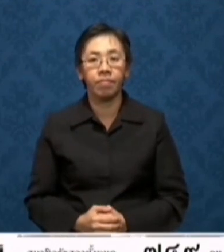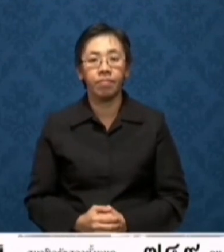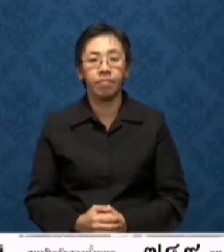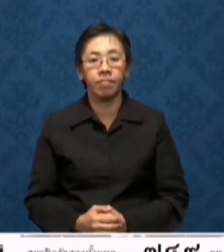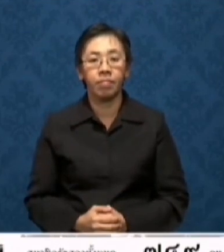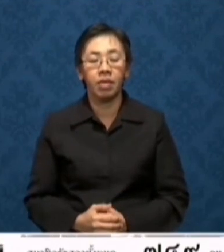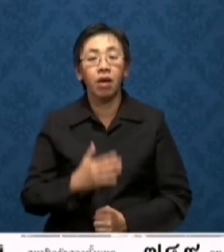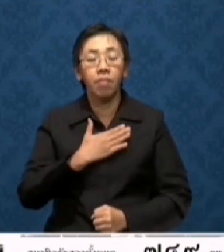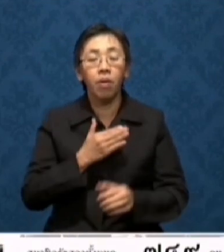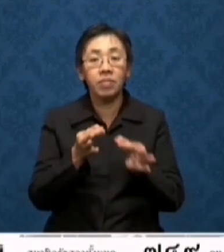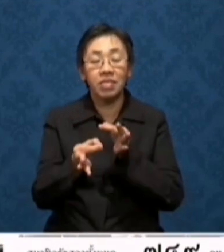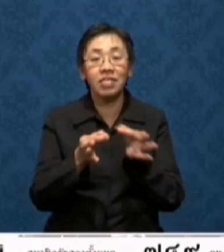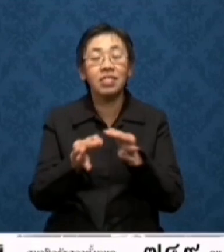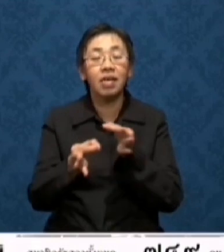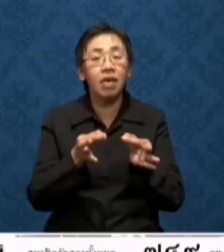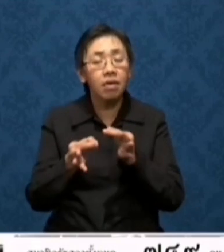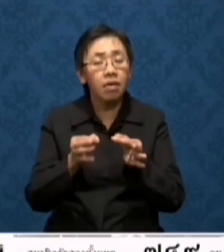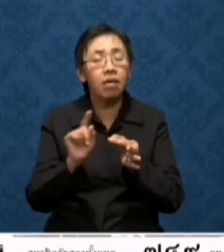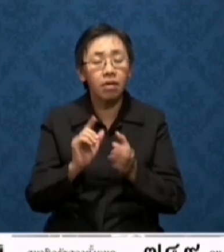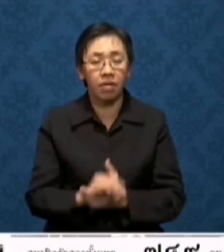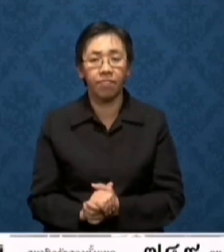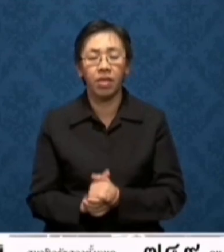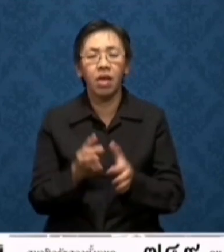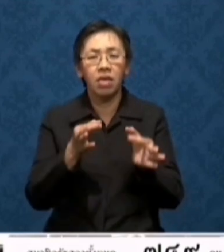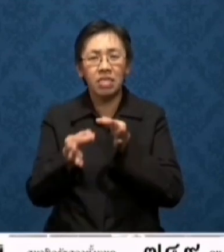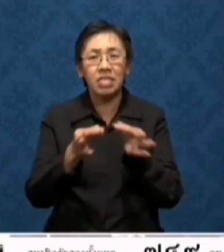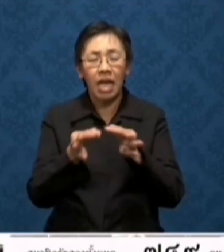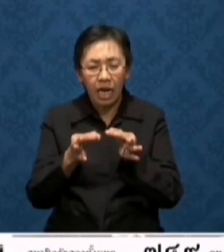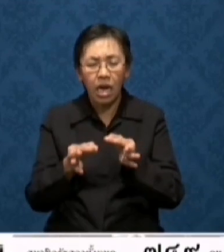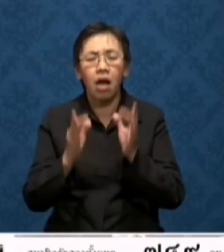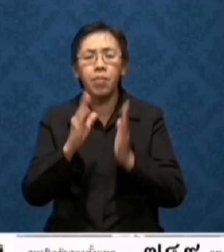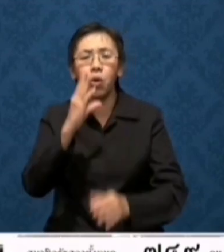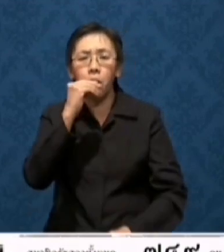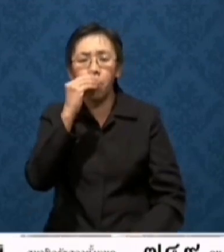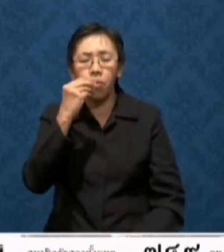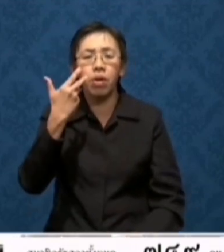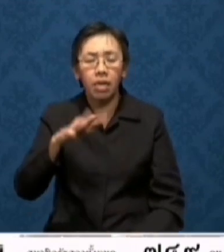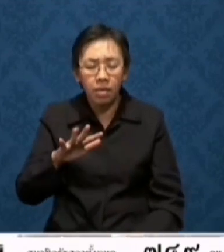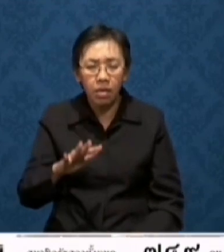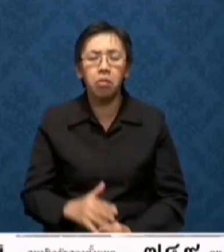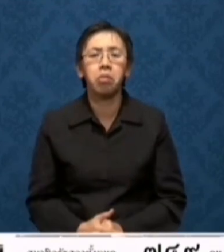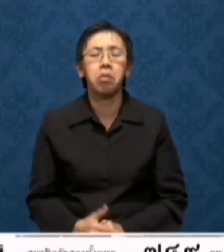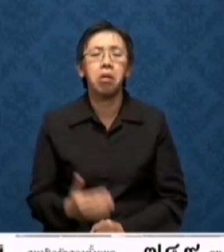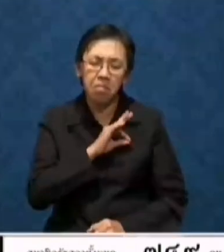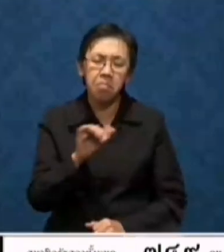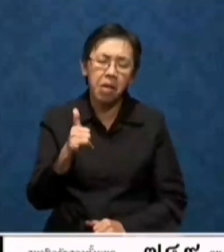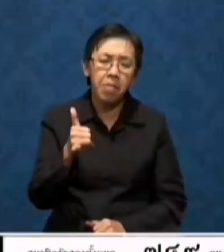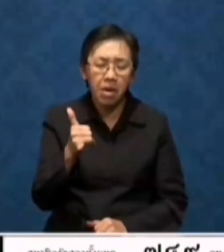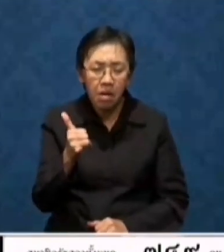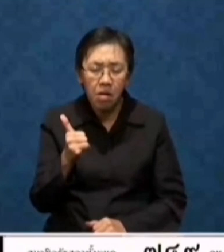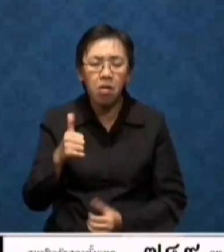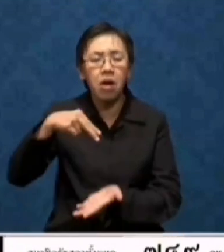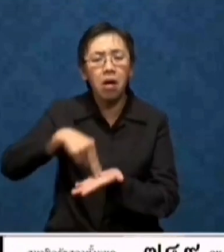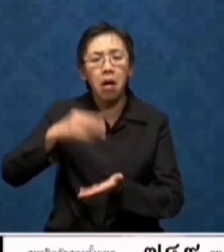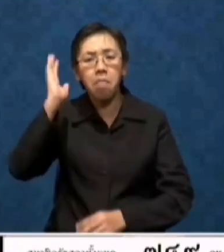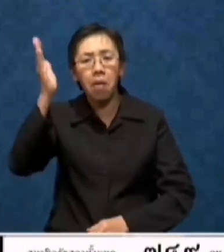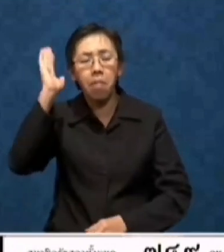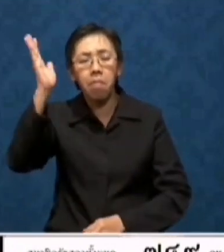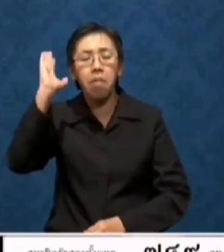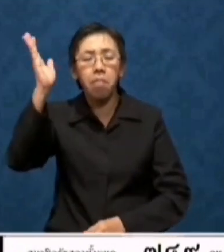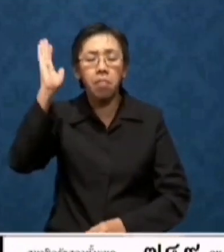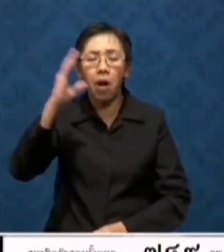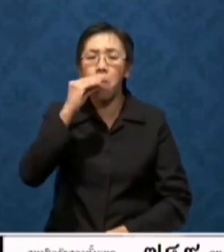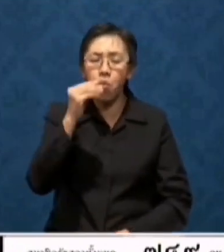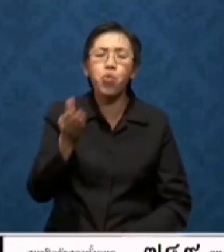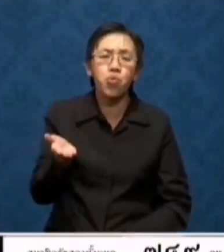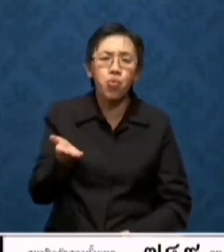ประเด็นที่ผมชทแ็ เป็นประเด็นที่ถกพดถไปแล้วแต่เนองจากวายัมีสมาชิคผูได้หิบยกมาอฟิ